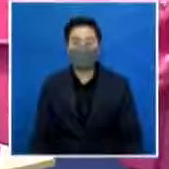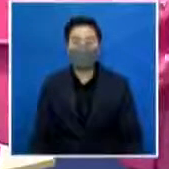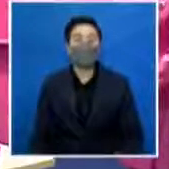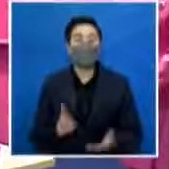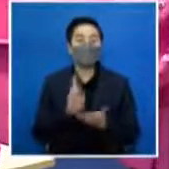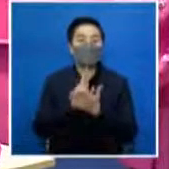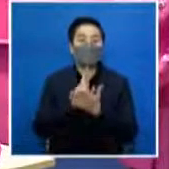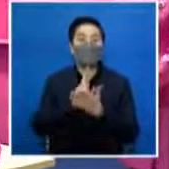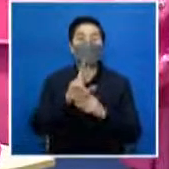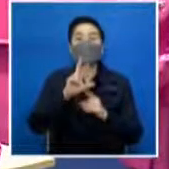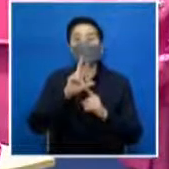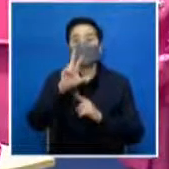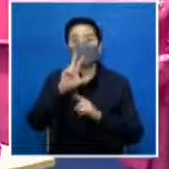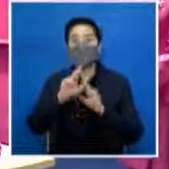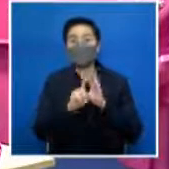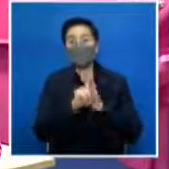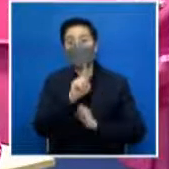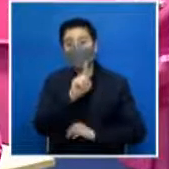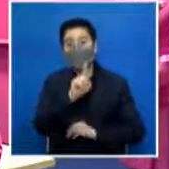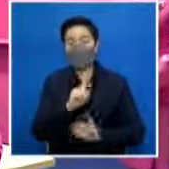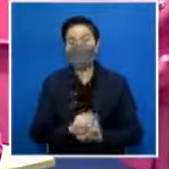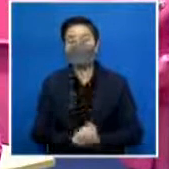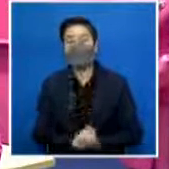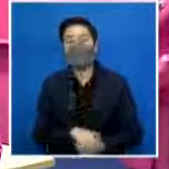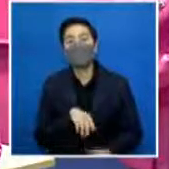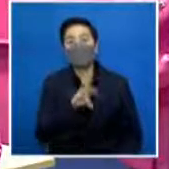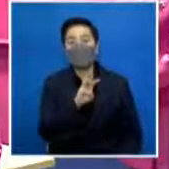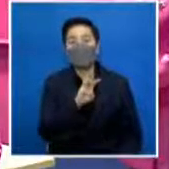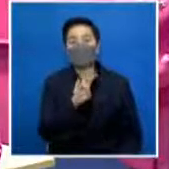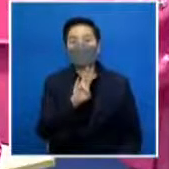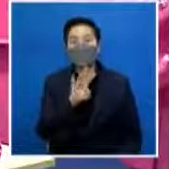อันดับที่3หมุนครั้งที่1เลขที่ออก